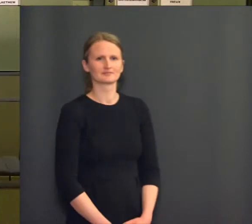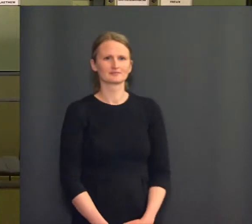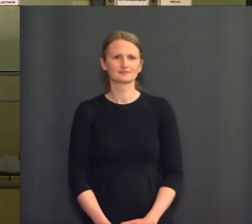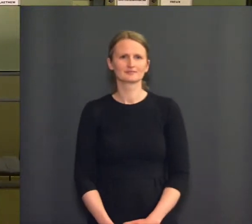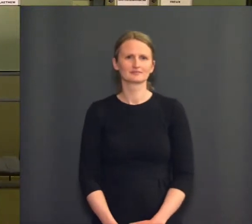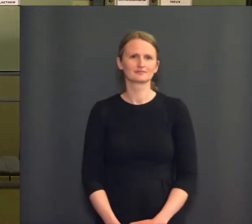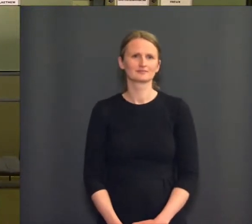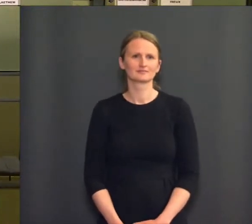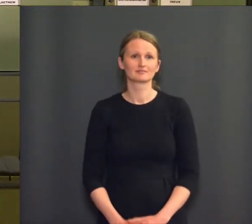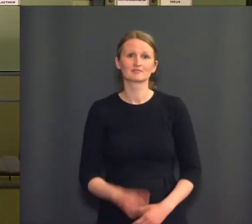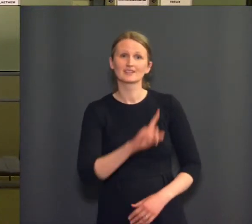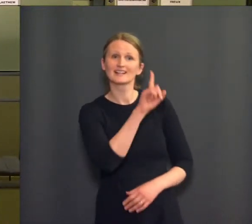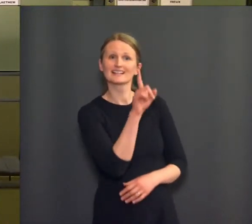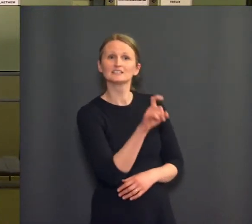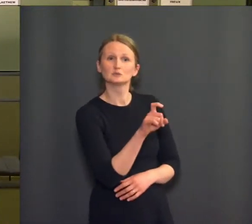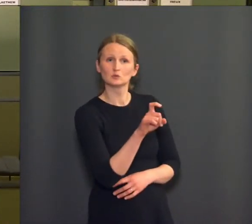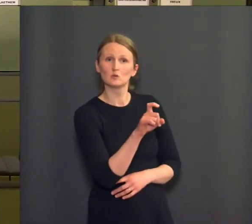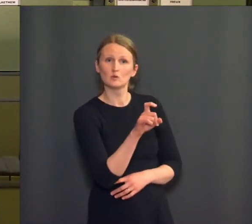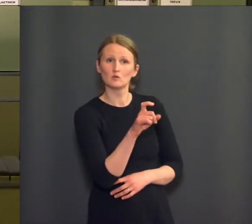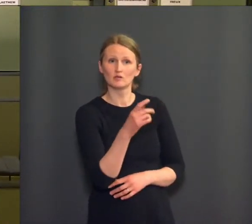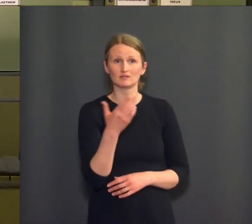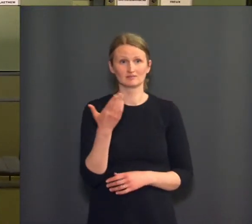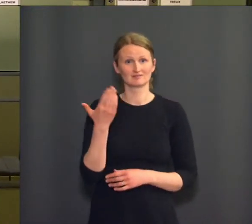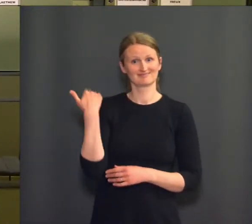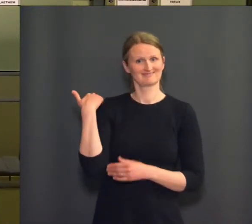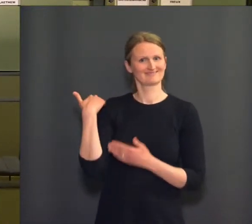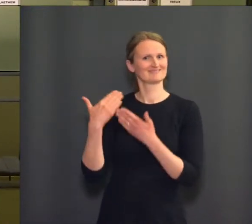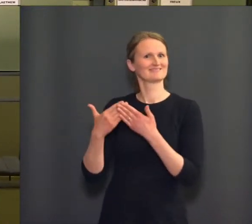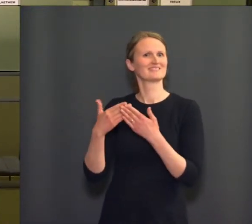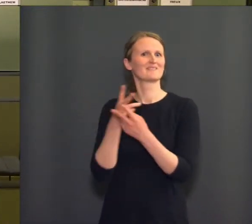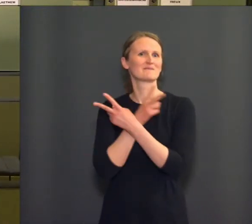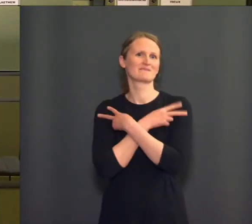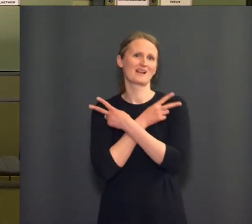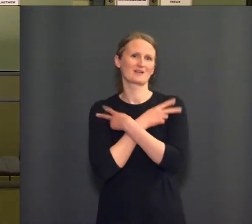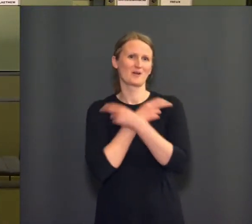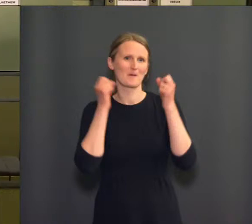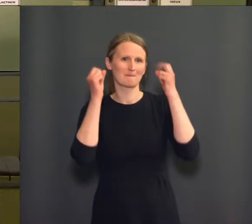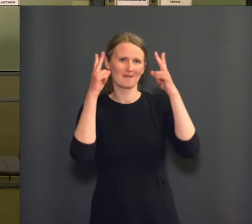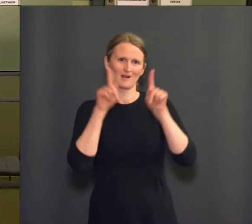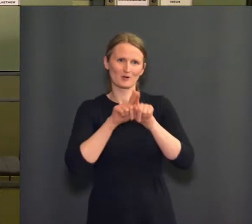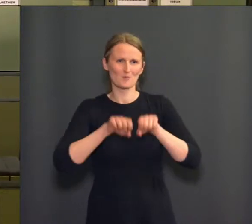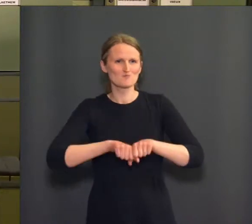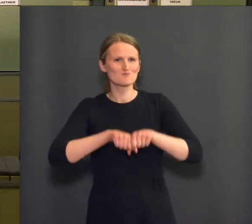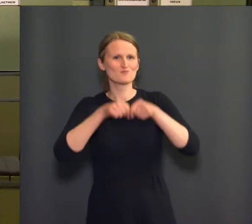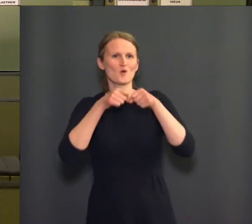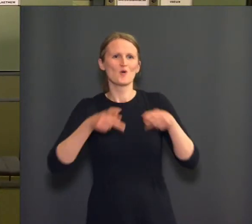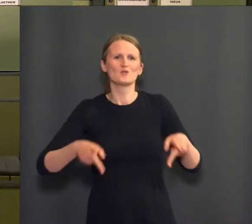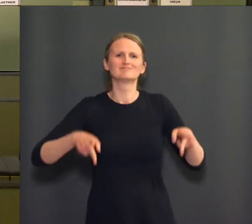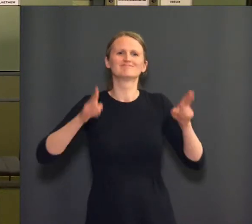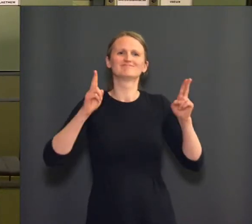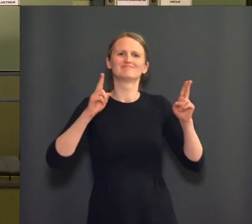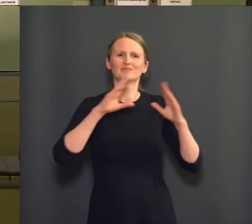Cette pause de Pâques suffira-t-elle à réduire suffisamment les chiffres pour assouplir la mesure à nouveau?